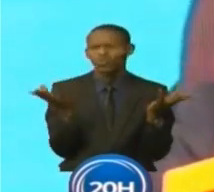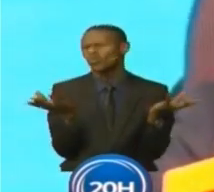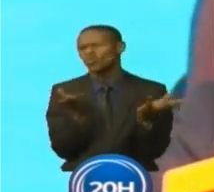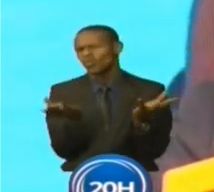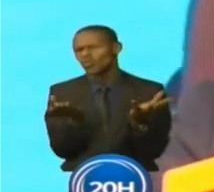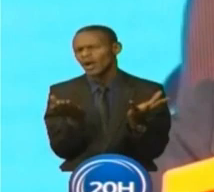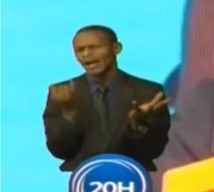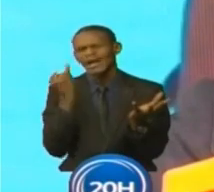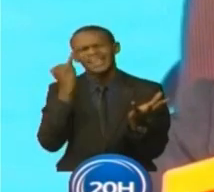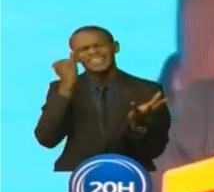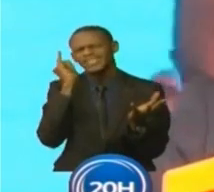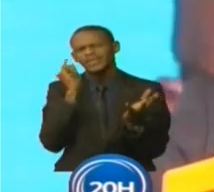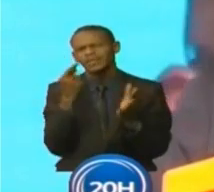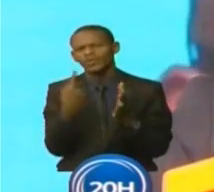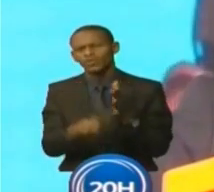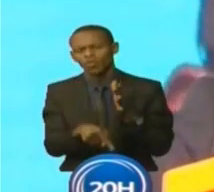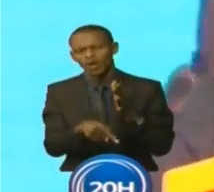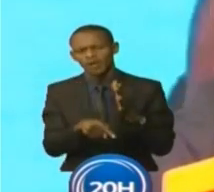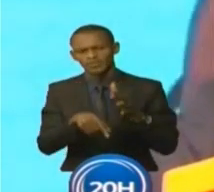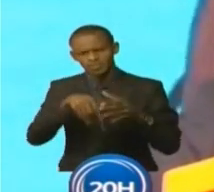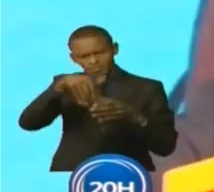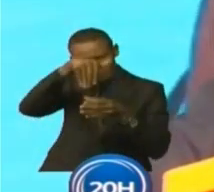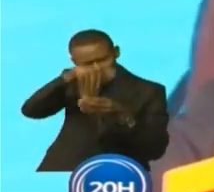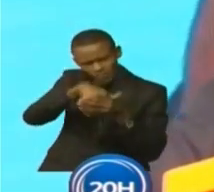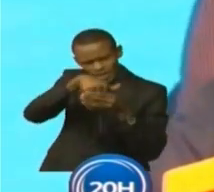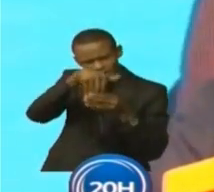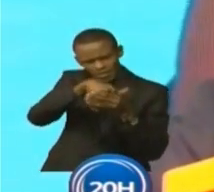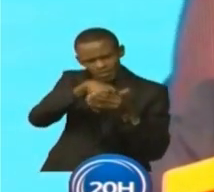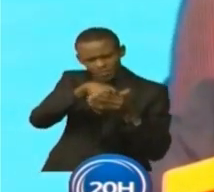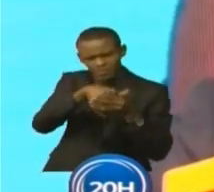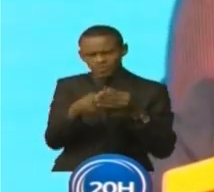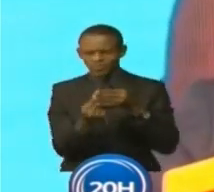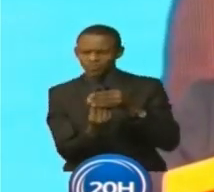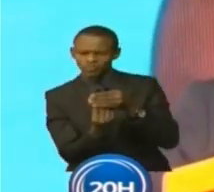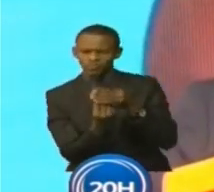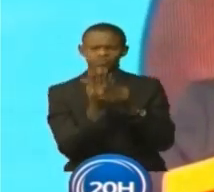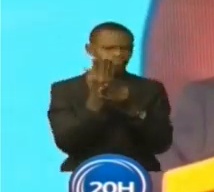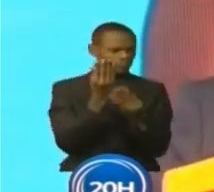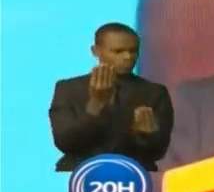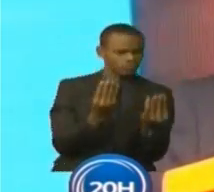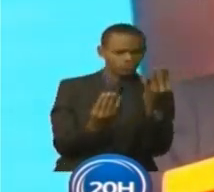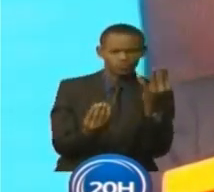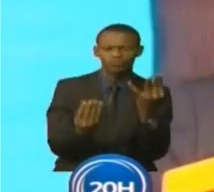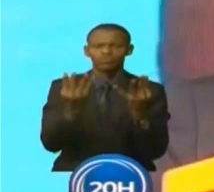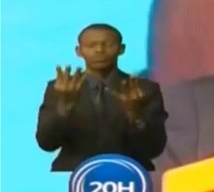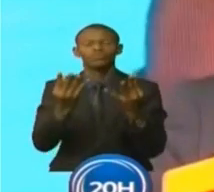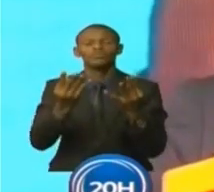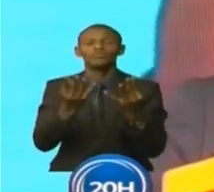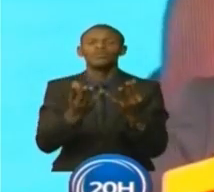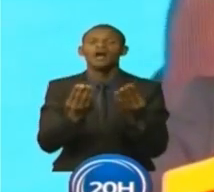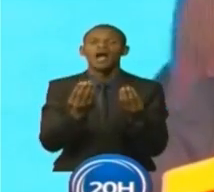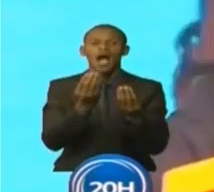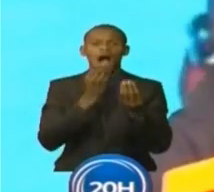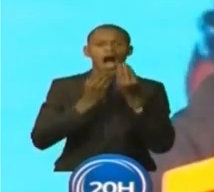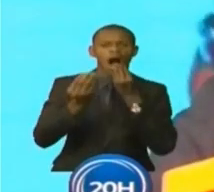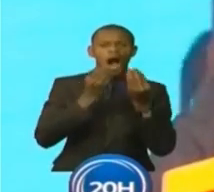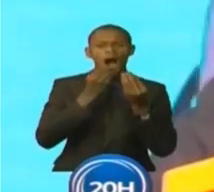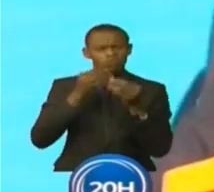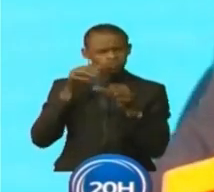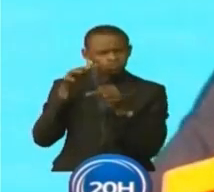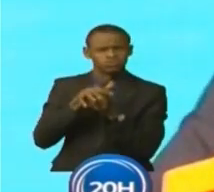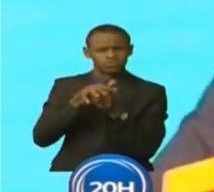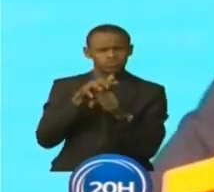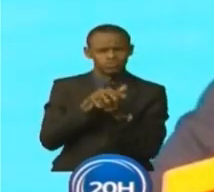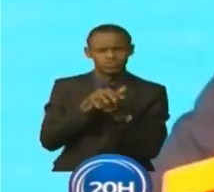sous-sol, défendue dans le cadre de ce forum par le ministre de l'Agriculture et le ministre des